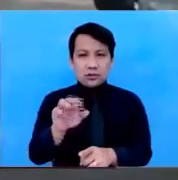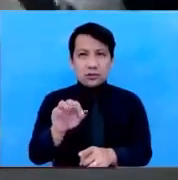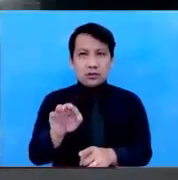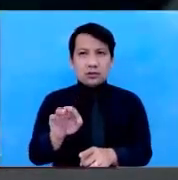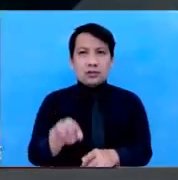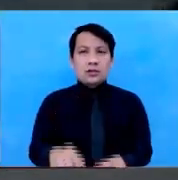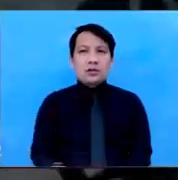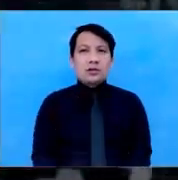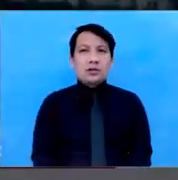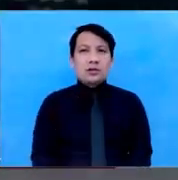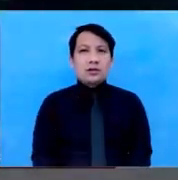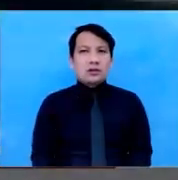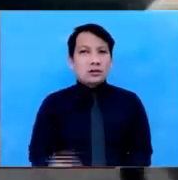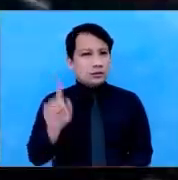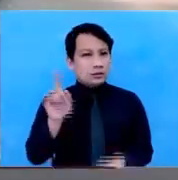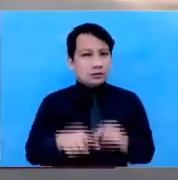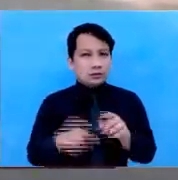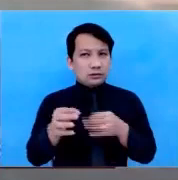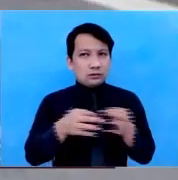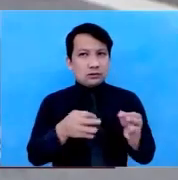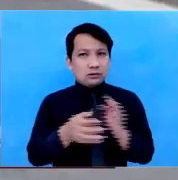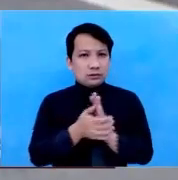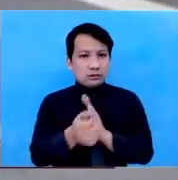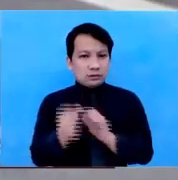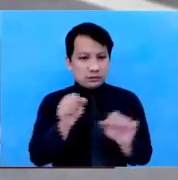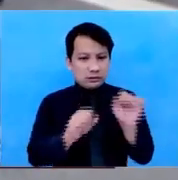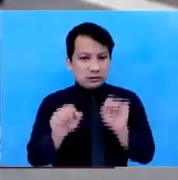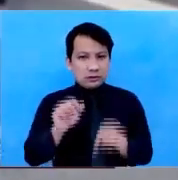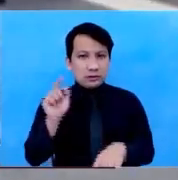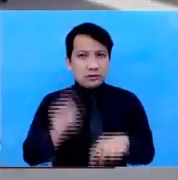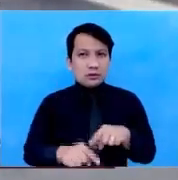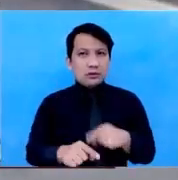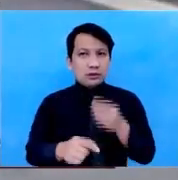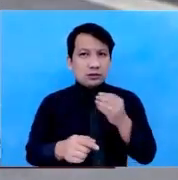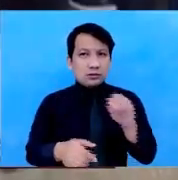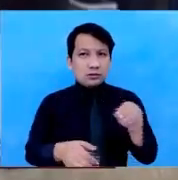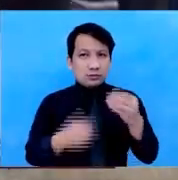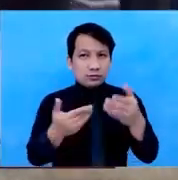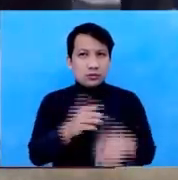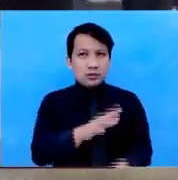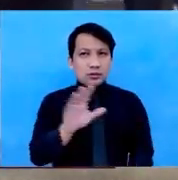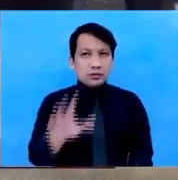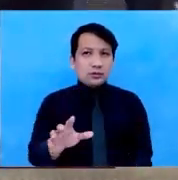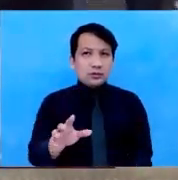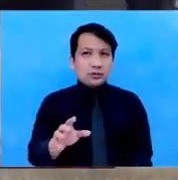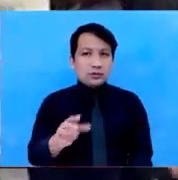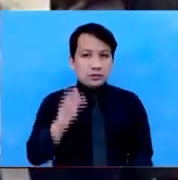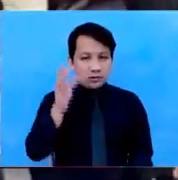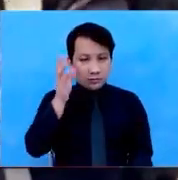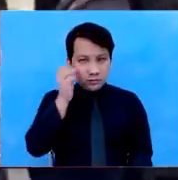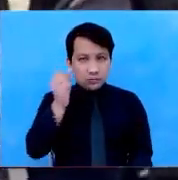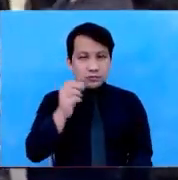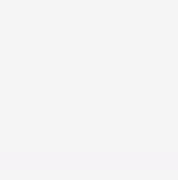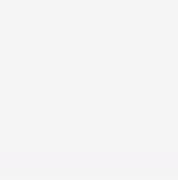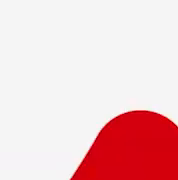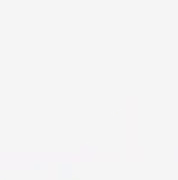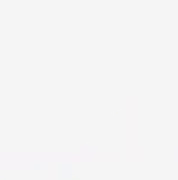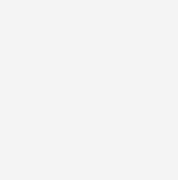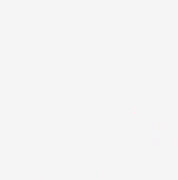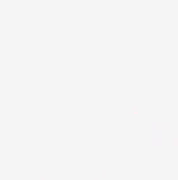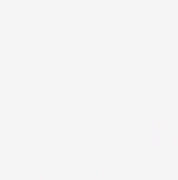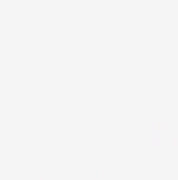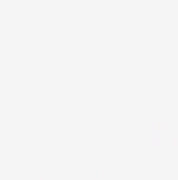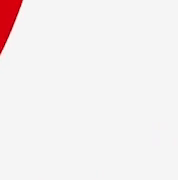Hindi ito kayang ipaliwanag maging ng siyensya. Nagbabalita mula sa Frontline, Camille Samonte, News 5.